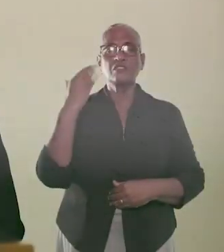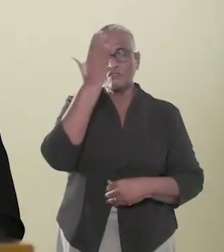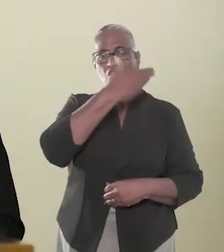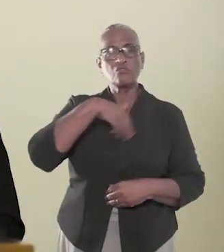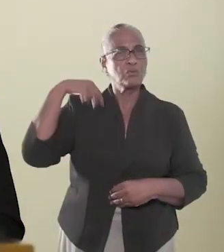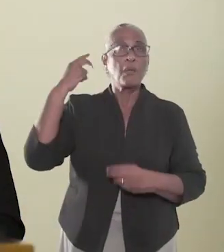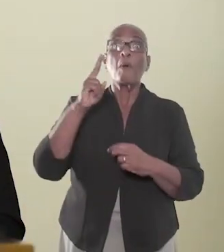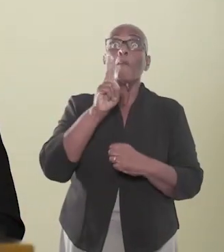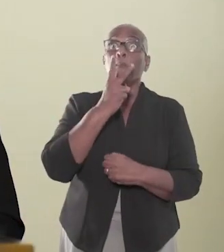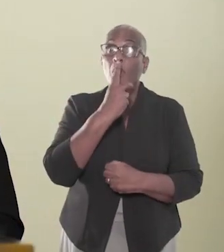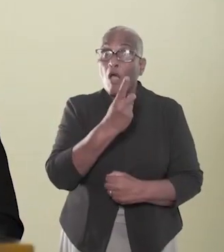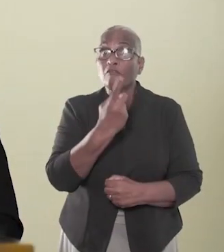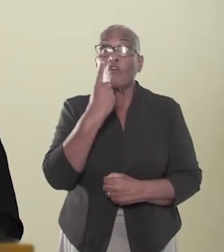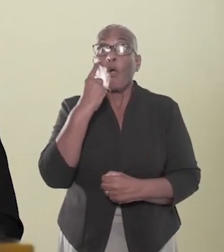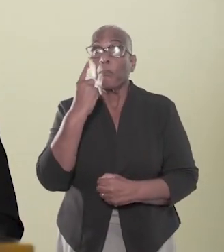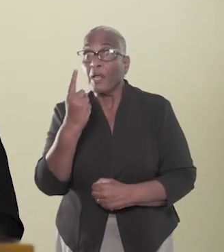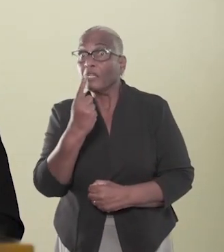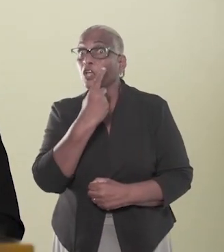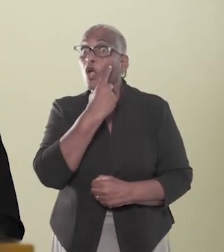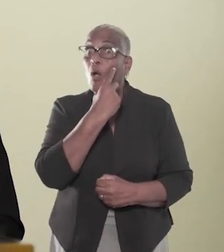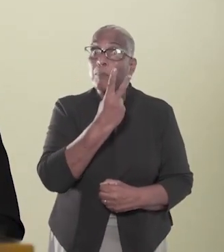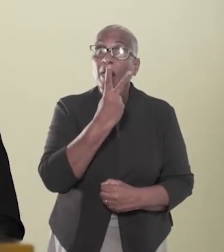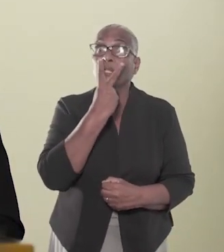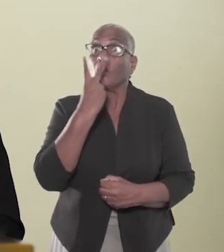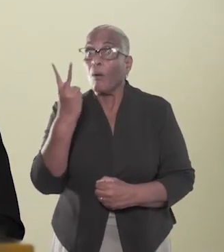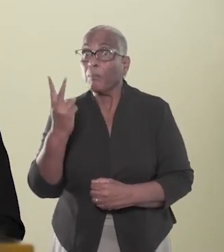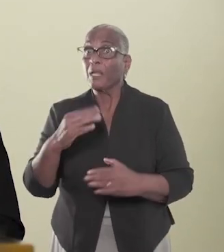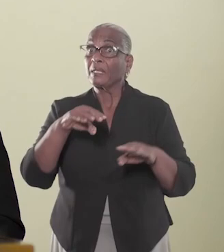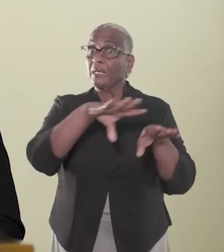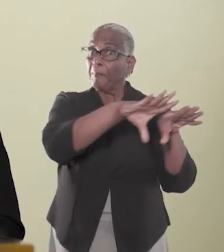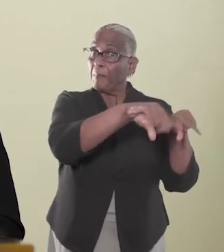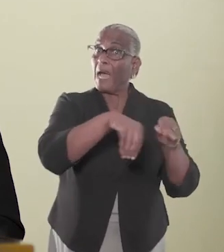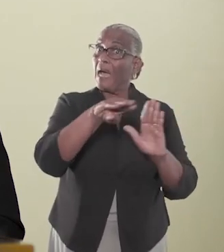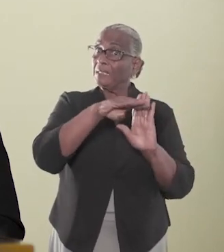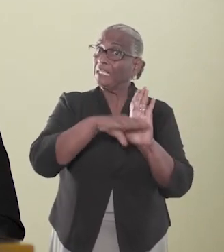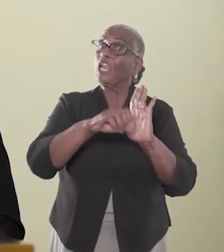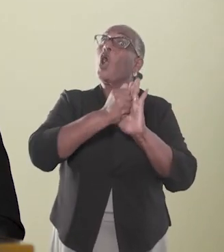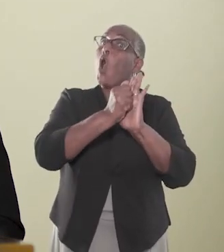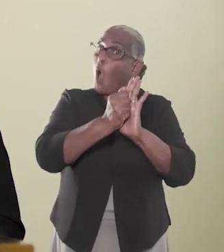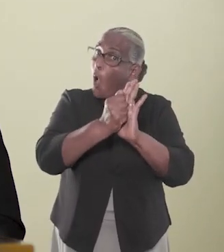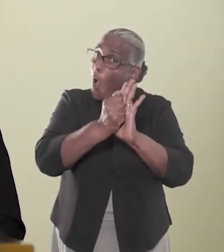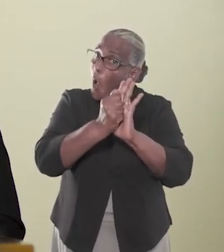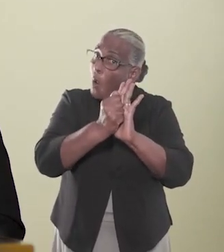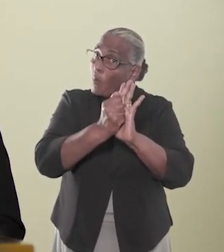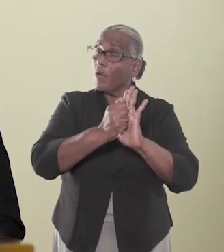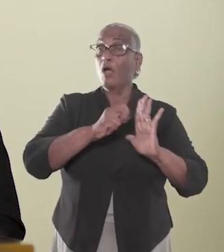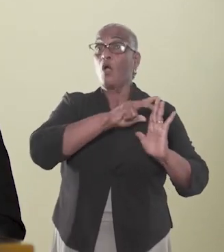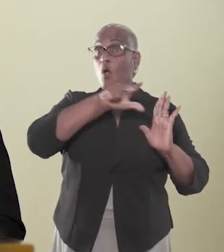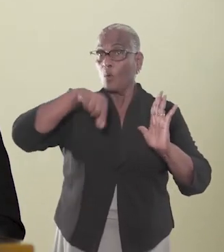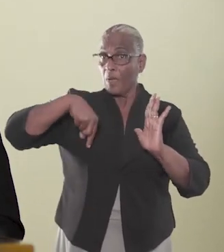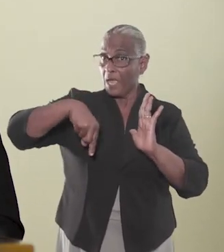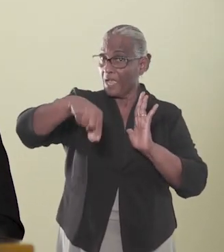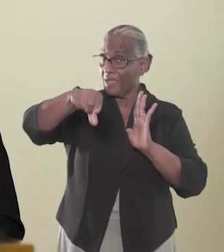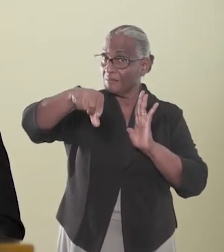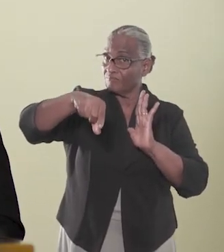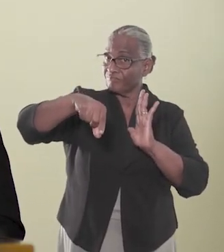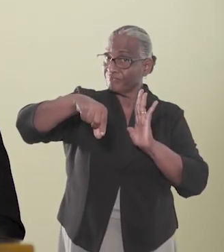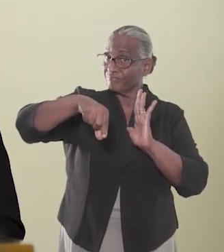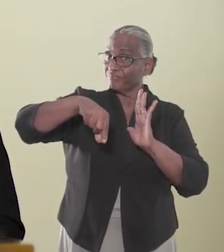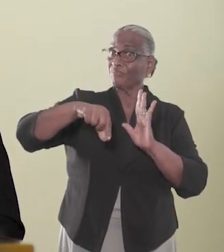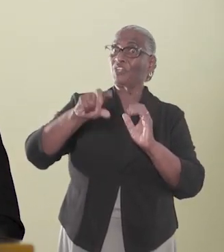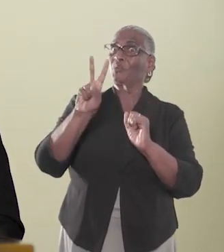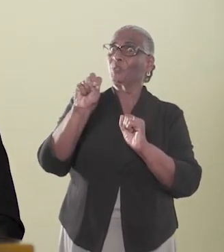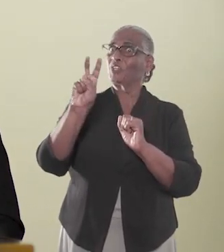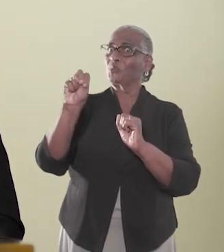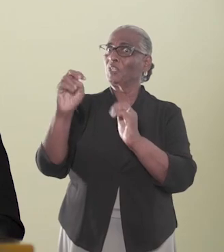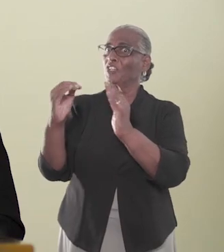Landgenoten, blijft u waakzaam. Blijft u zich aan de regels houden. We naderen het eind van